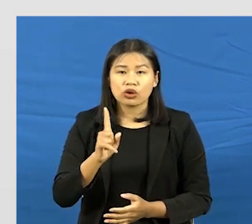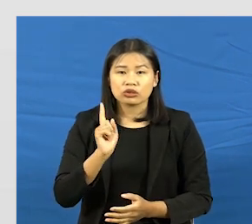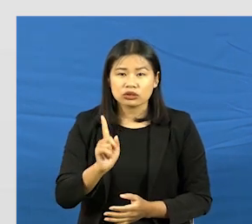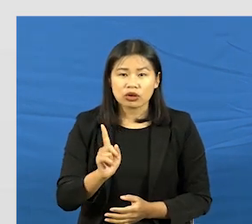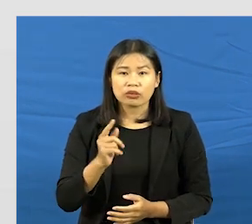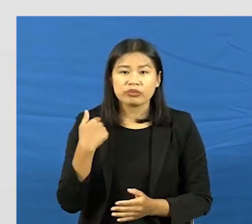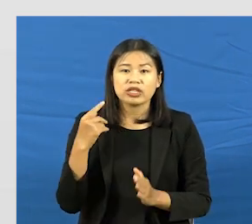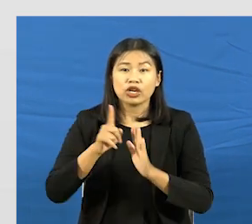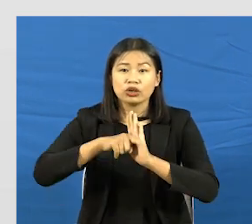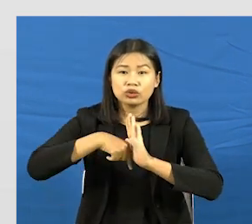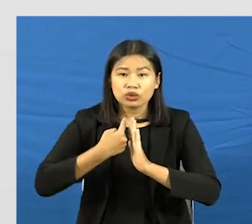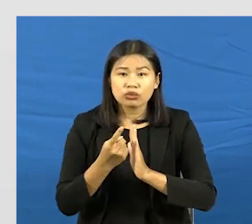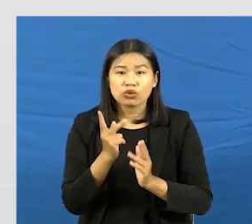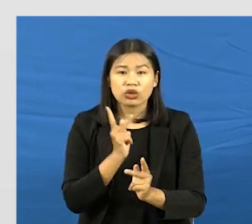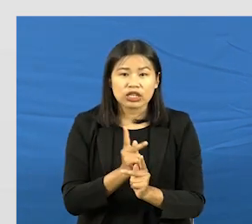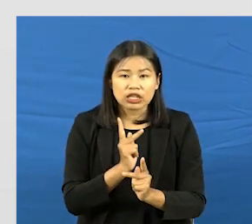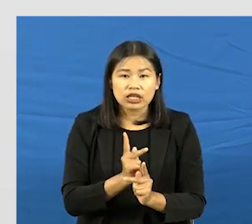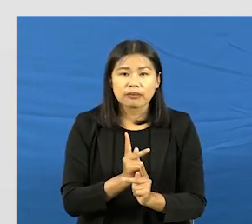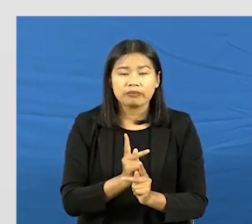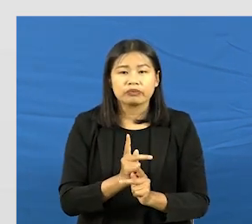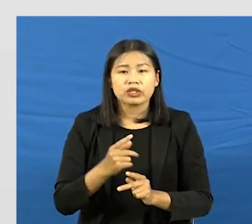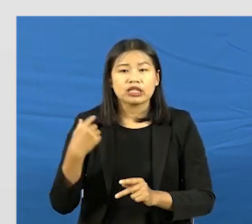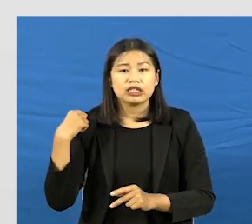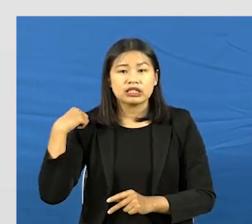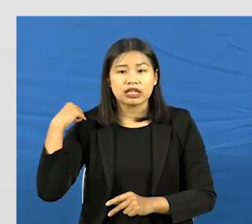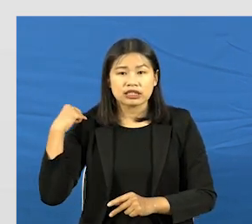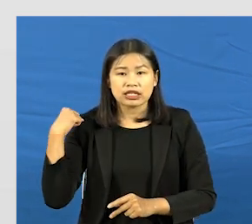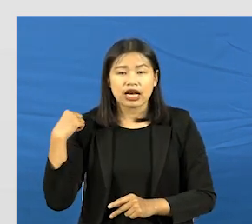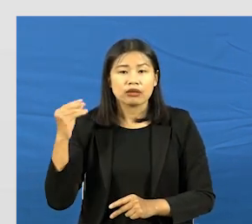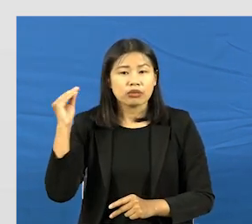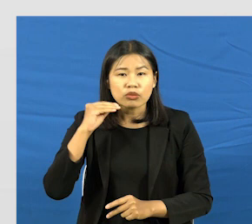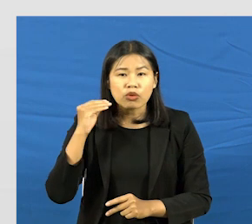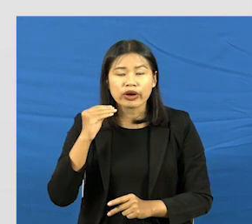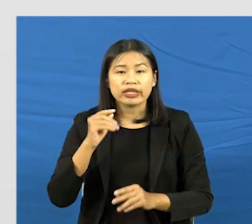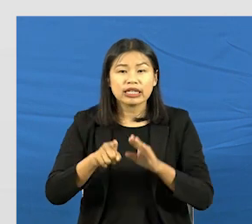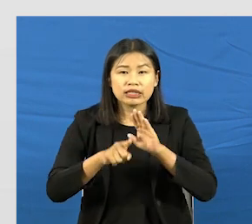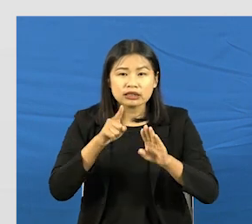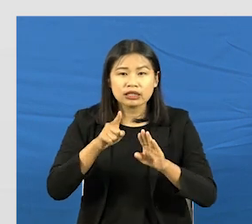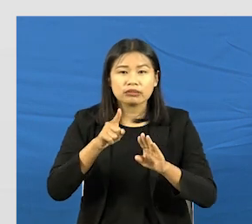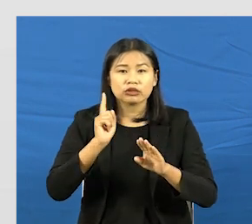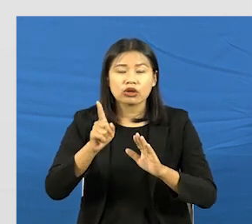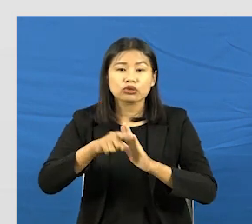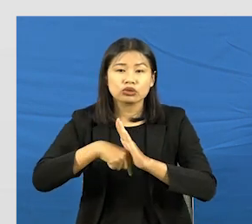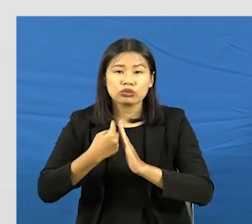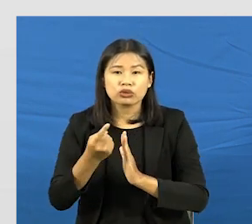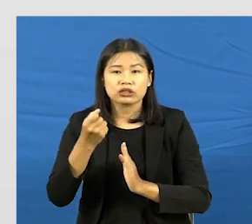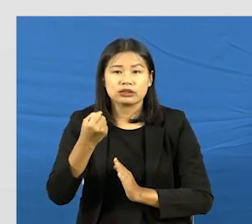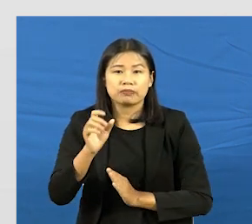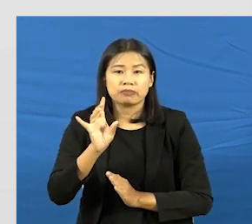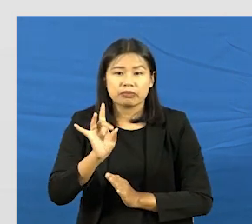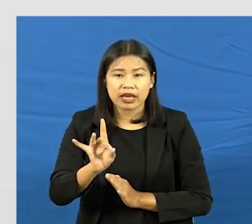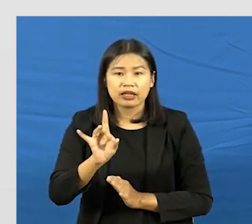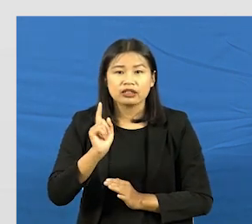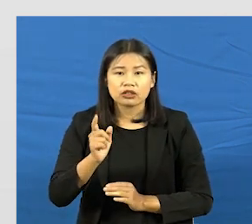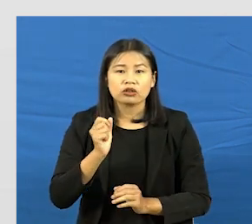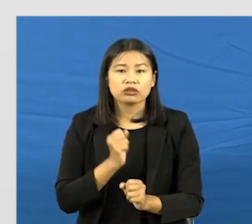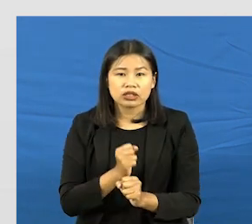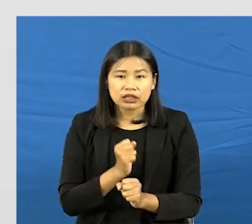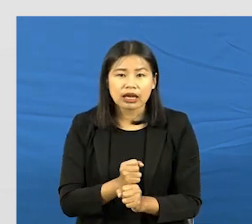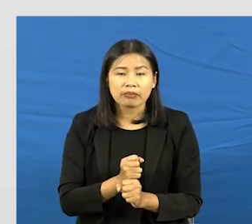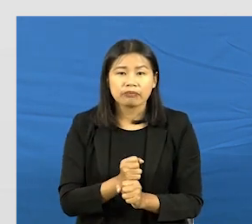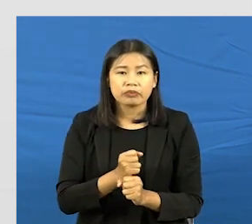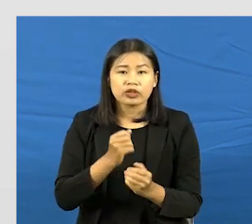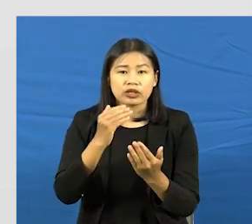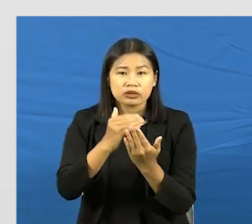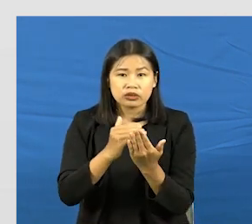ครับซึ่งจะต้องดำเนินการให้แล้วเสร็จในภาคเรียนต้นเพื่อเอาไปขอกู้ในภาคเรียนต่อไปอย่างนี้เป็นต้นแต่ถ้าเป็นนัก